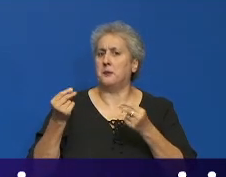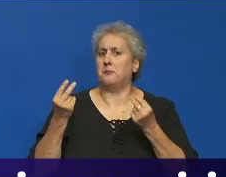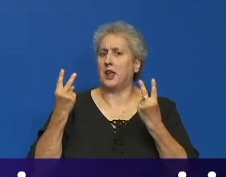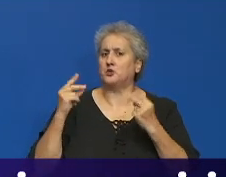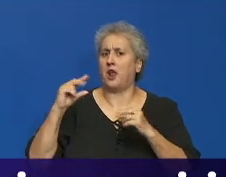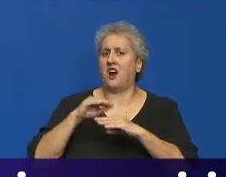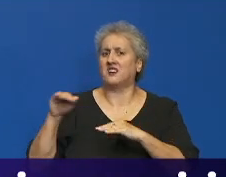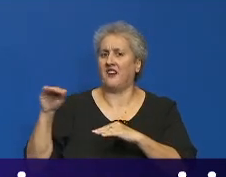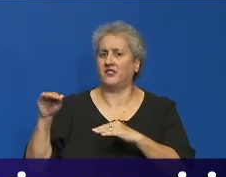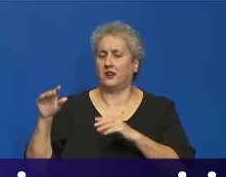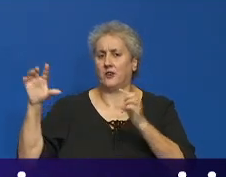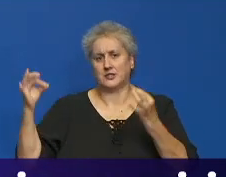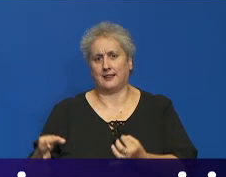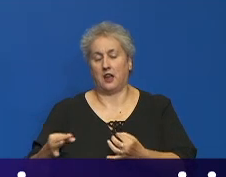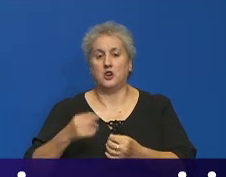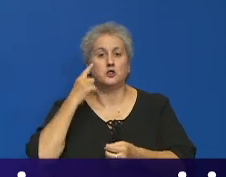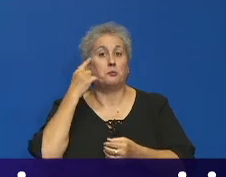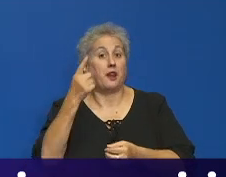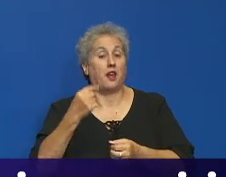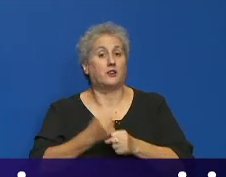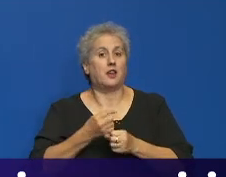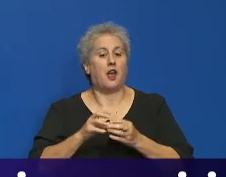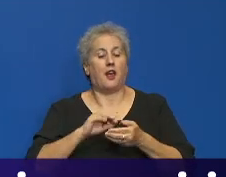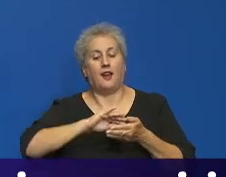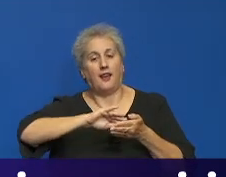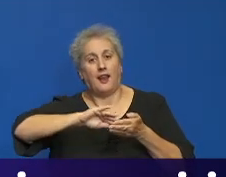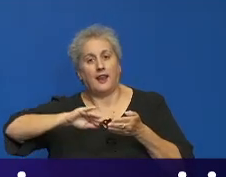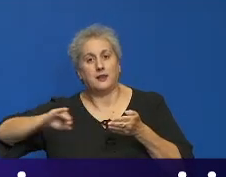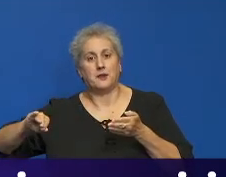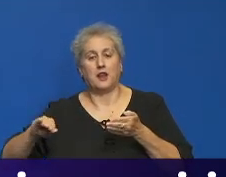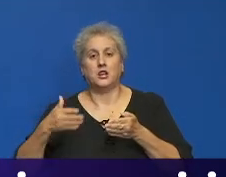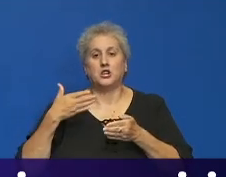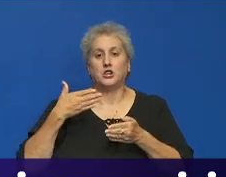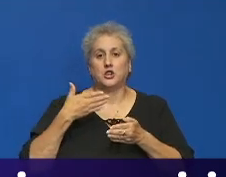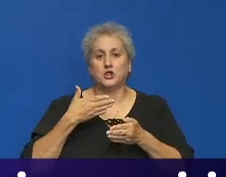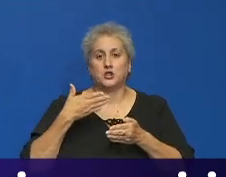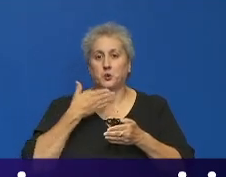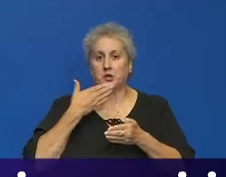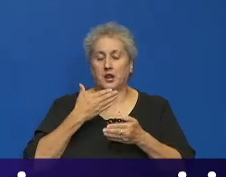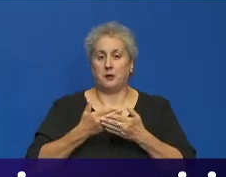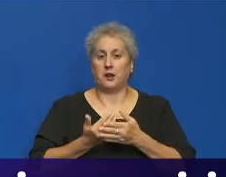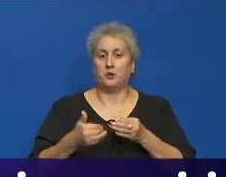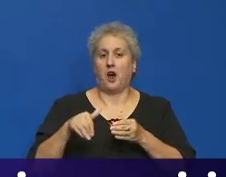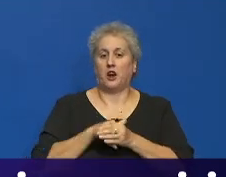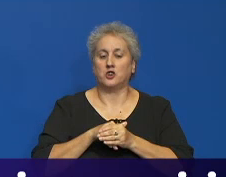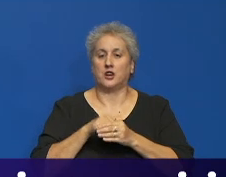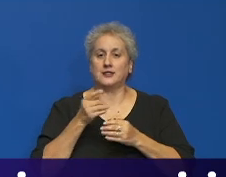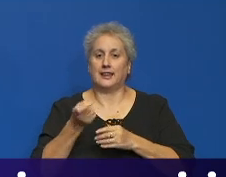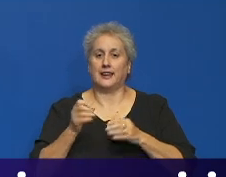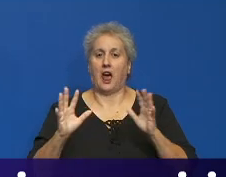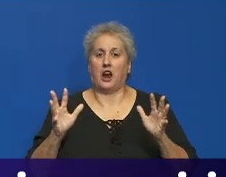scădea. Voiam să vă mai întreb ce părere aveți despre eliminarea scutirilor fiscale pentru angajații din